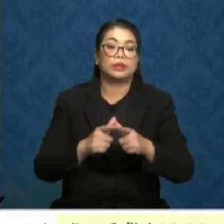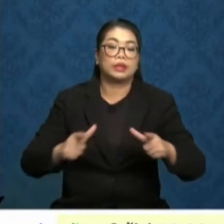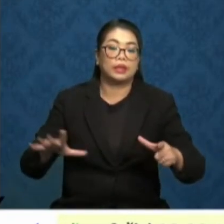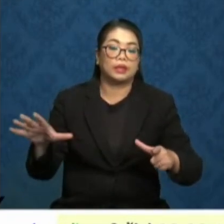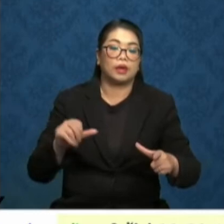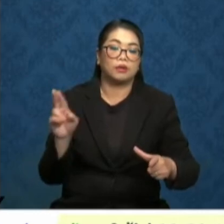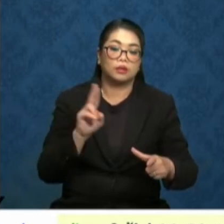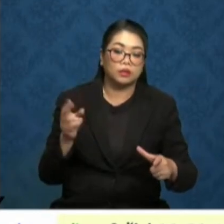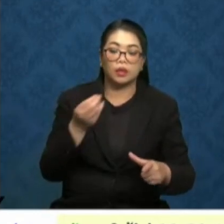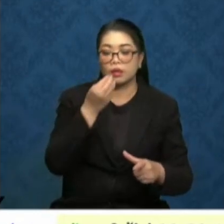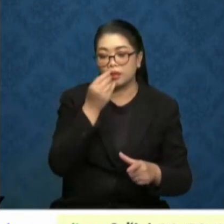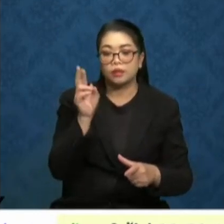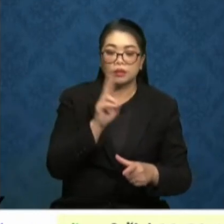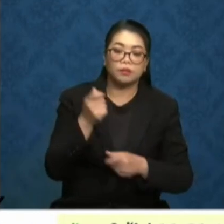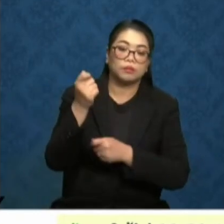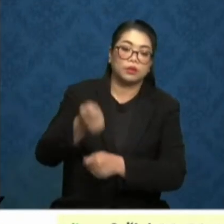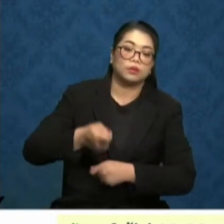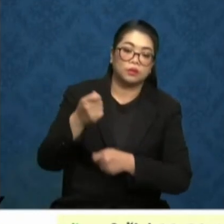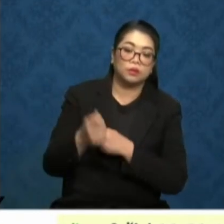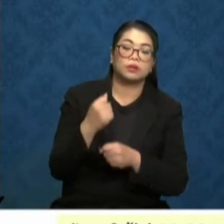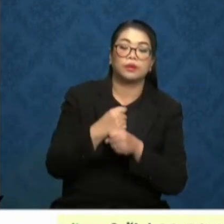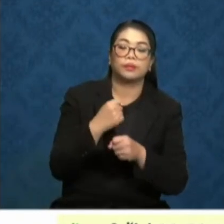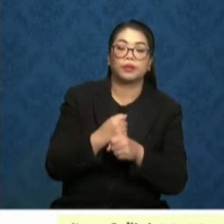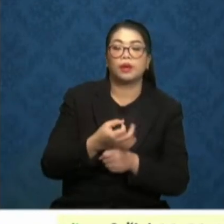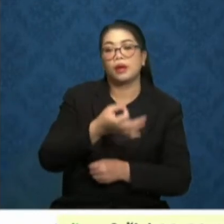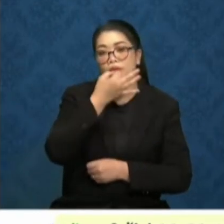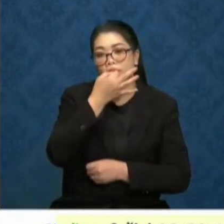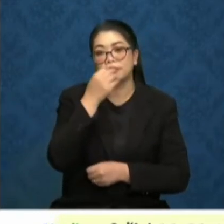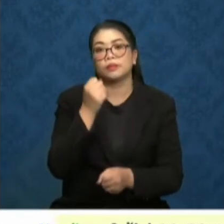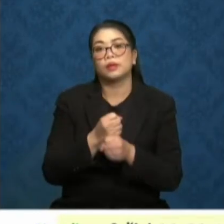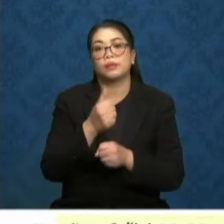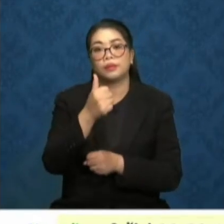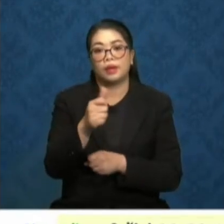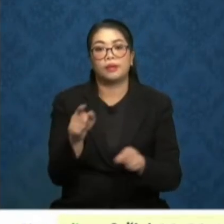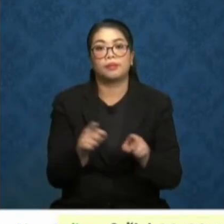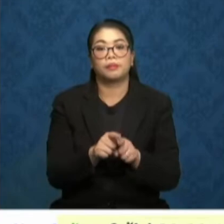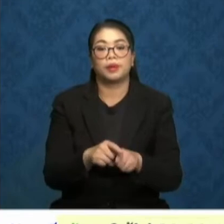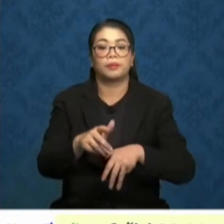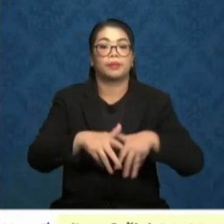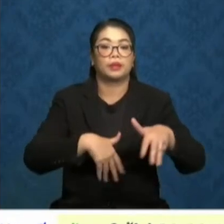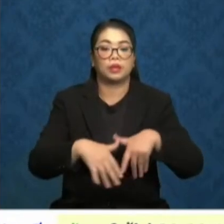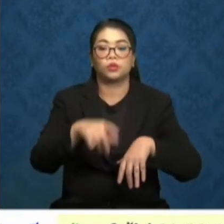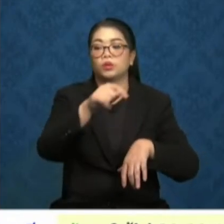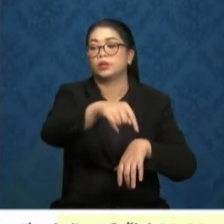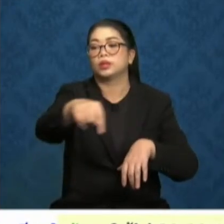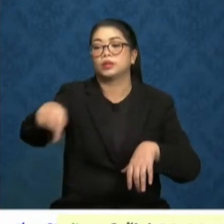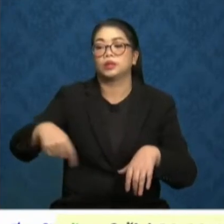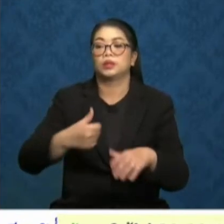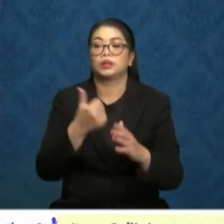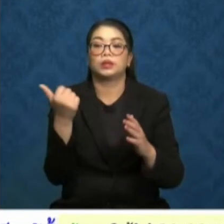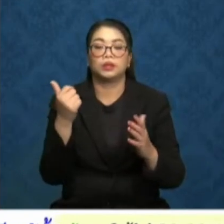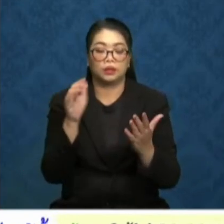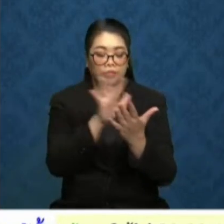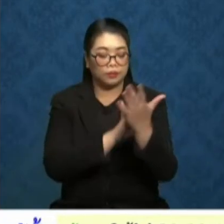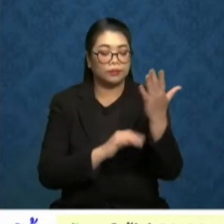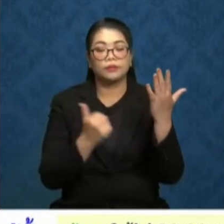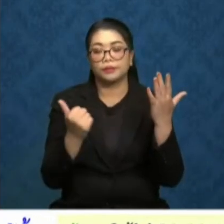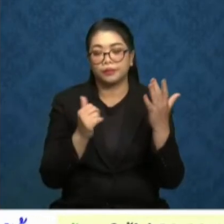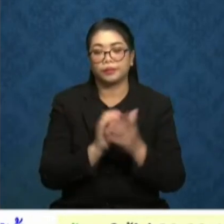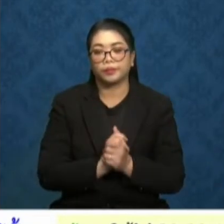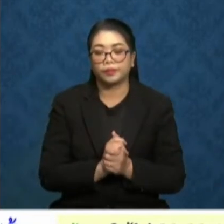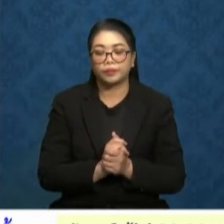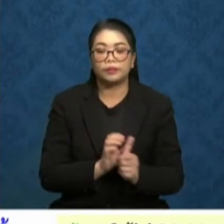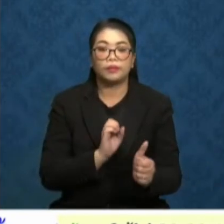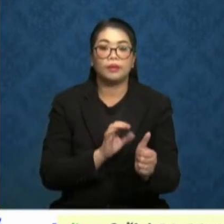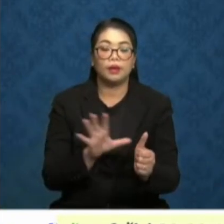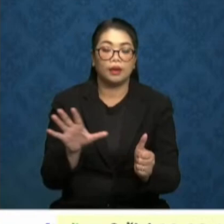กสมควรจะได้รบเหมอนกับพน้ปชาตจนทอยู่ใพ้นที่อื่น ๆซึ่งผมจะขออย่าดได้